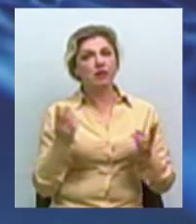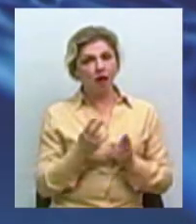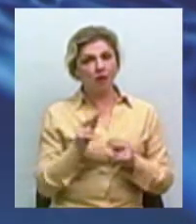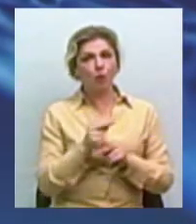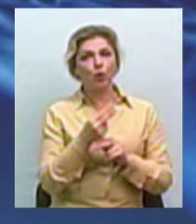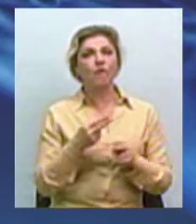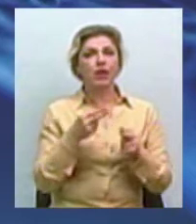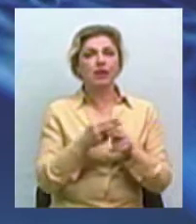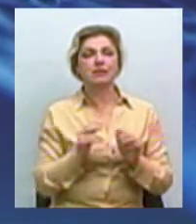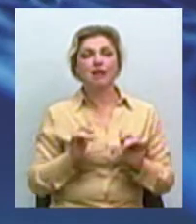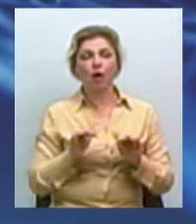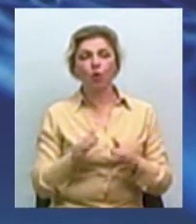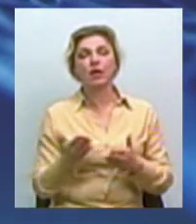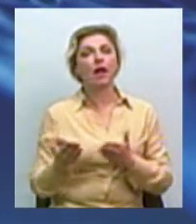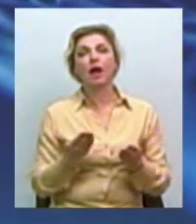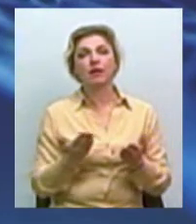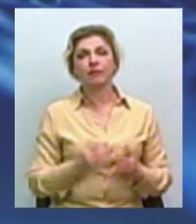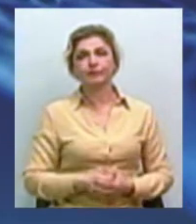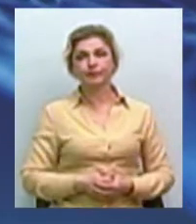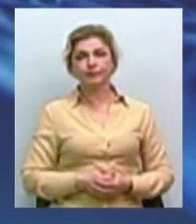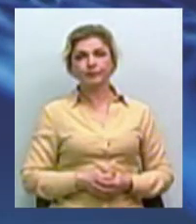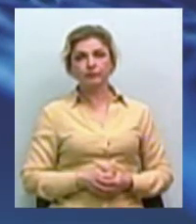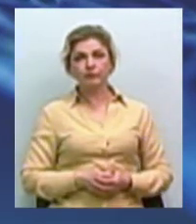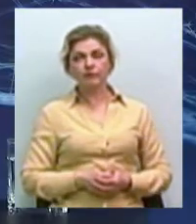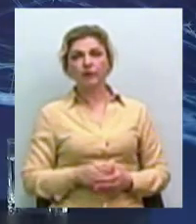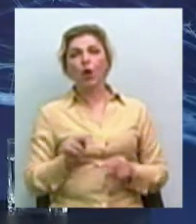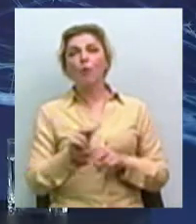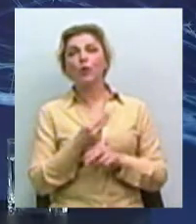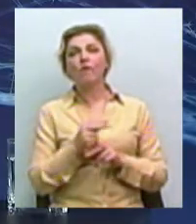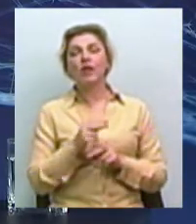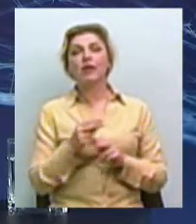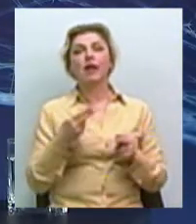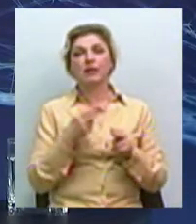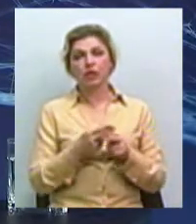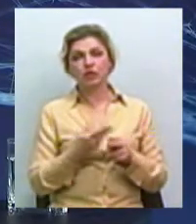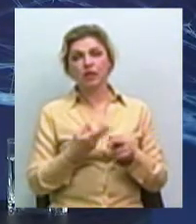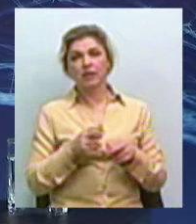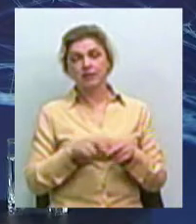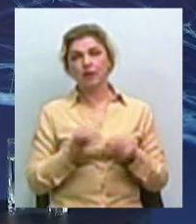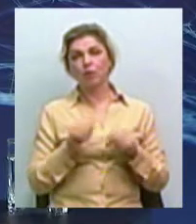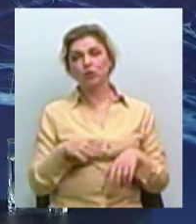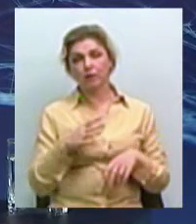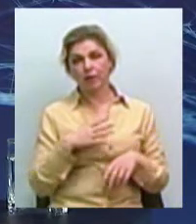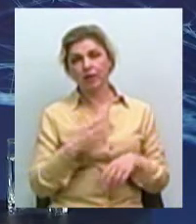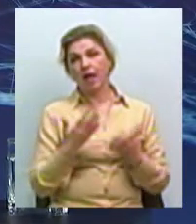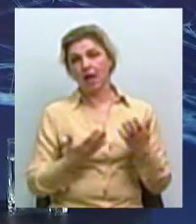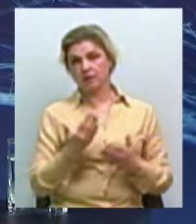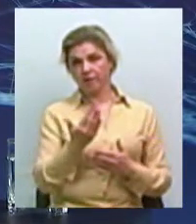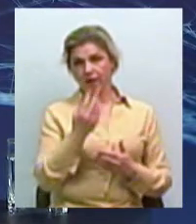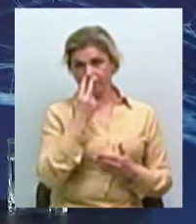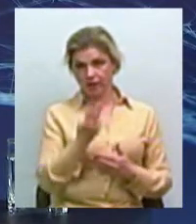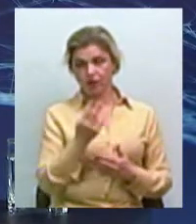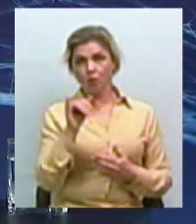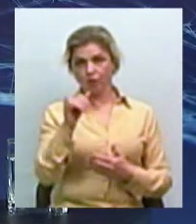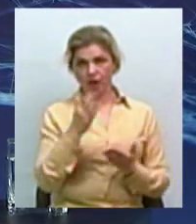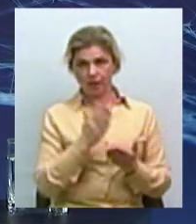профілактичні заходи і які саме? Профілактичними заходами буде це, і якщо ви хто бачите, що у вас є